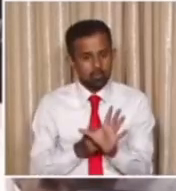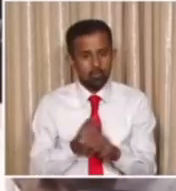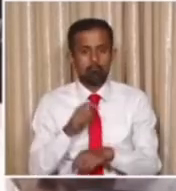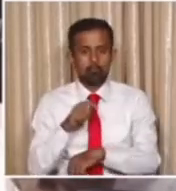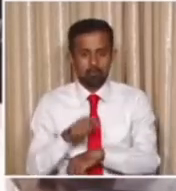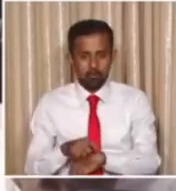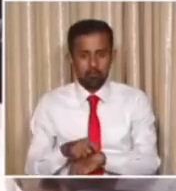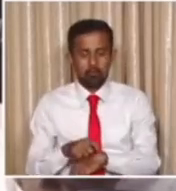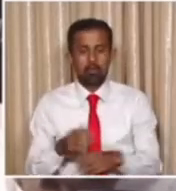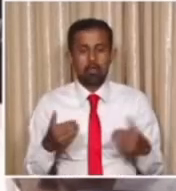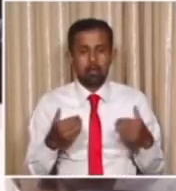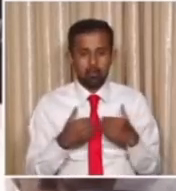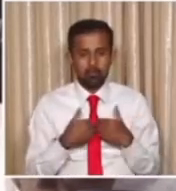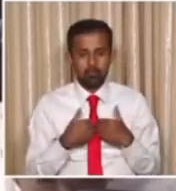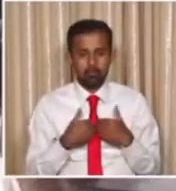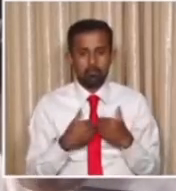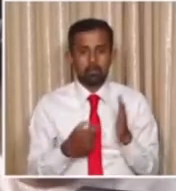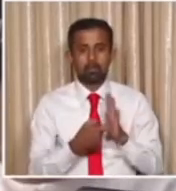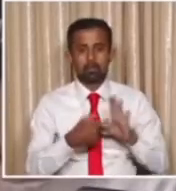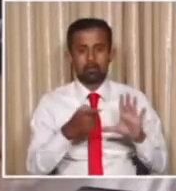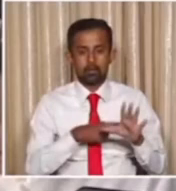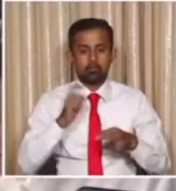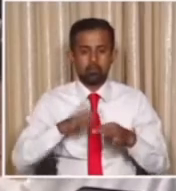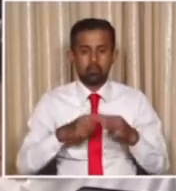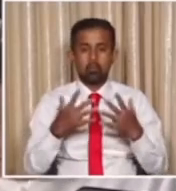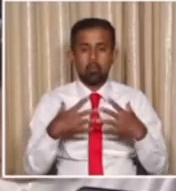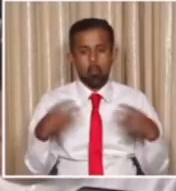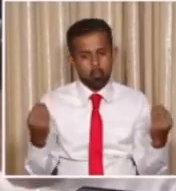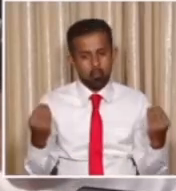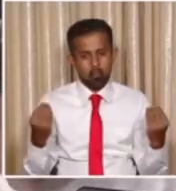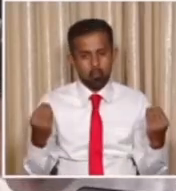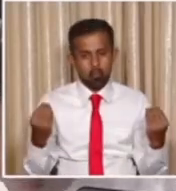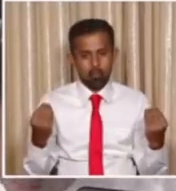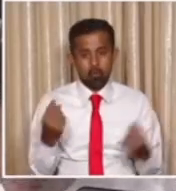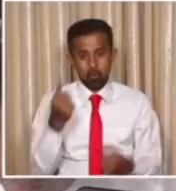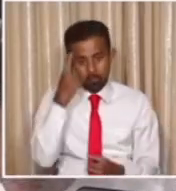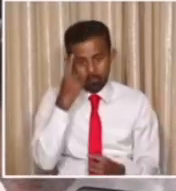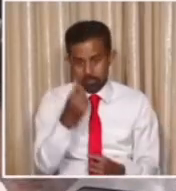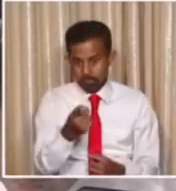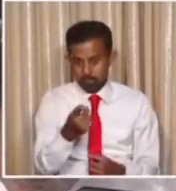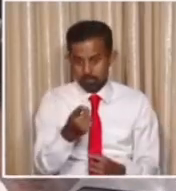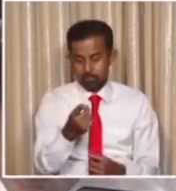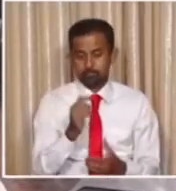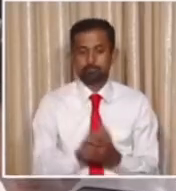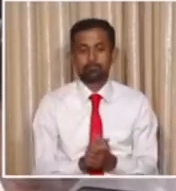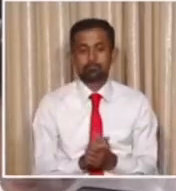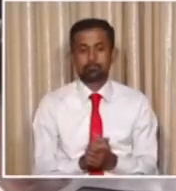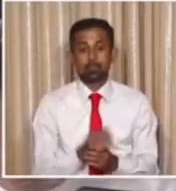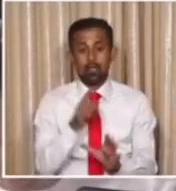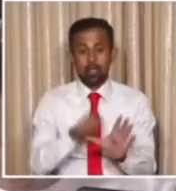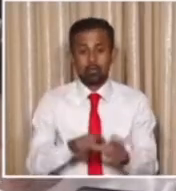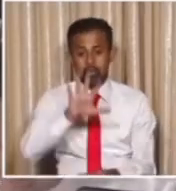අවස්ථාවකම අපි උත්සාහ කරන්නේ මේ ප්‍රශ්නේ බේරගන්න මතක තියාගන්න ඕන එක කරුණක් තමයි මීට